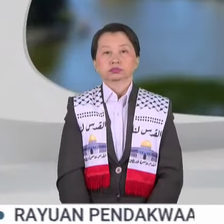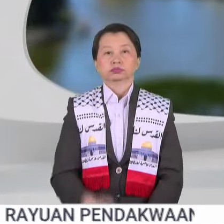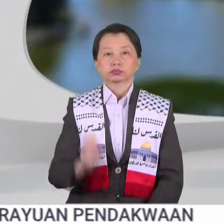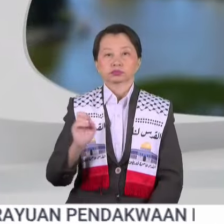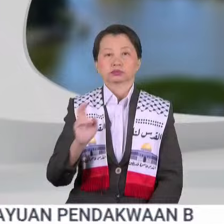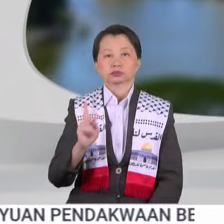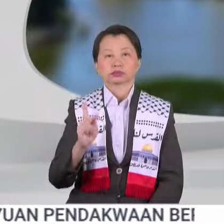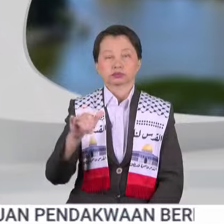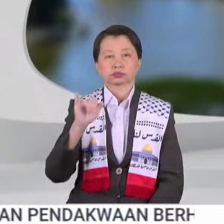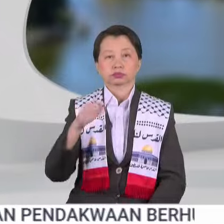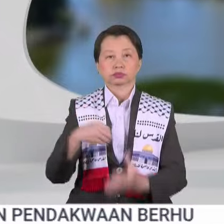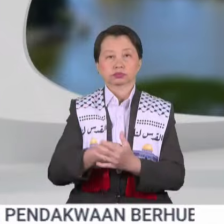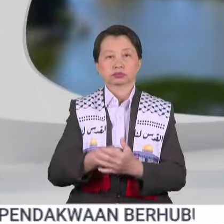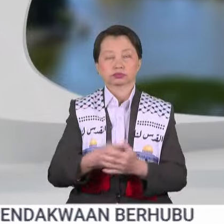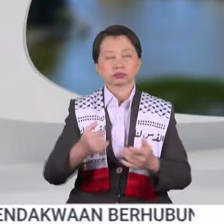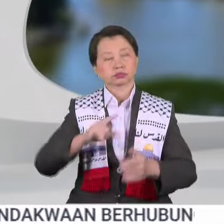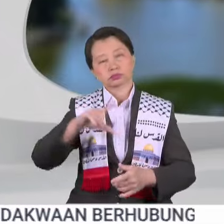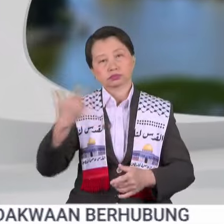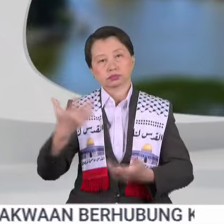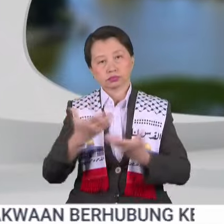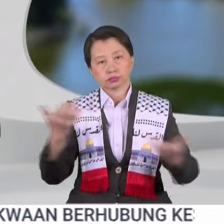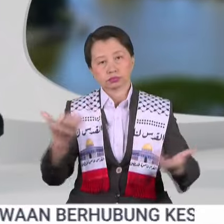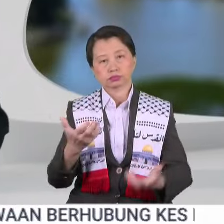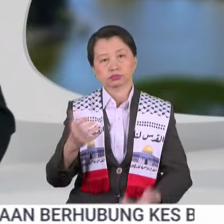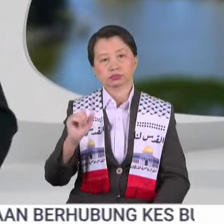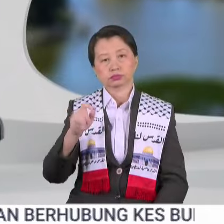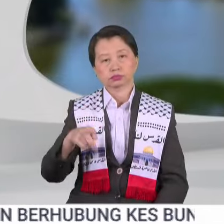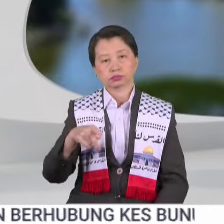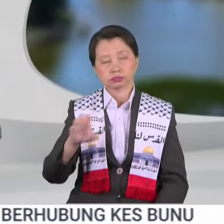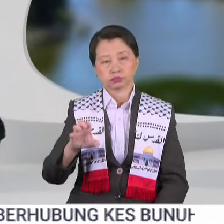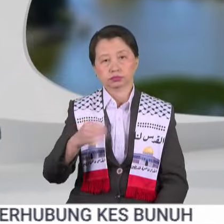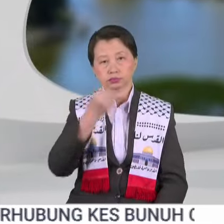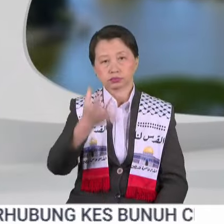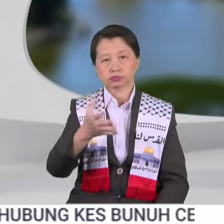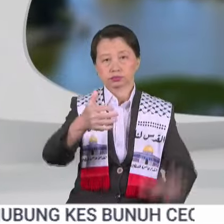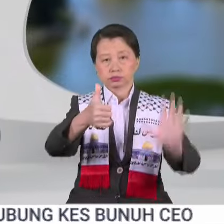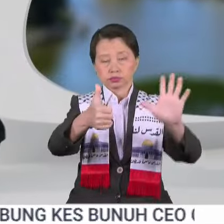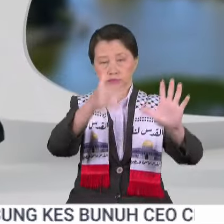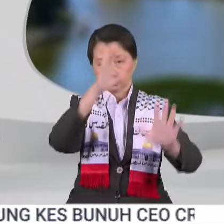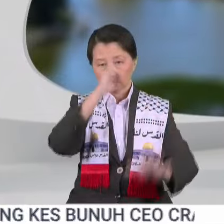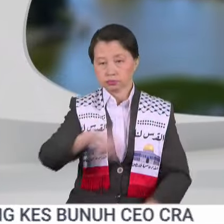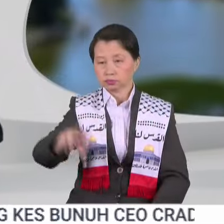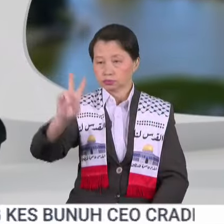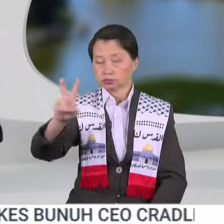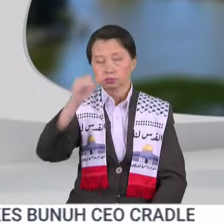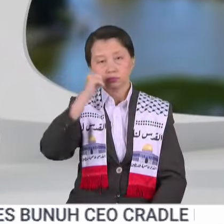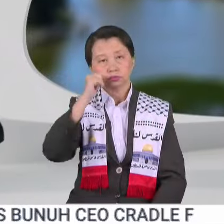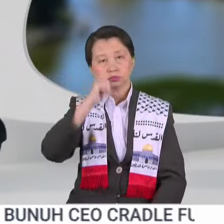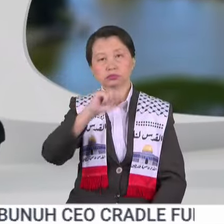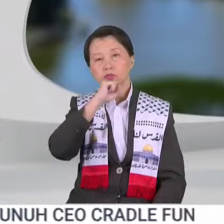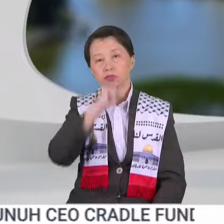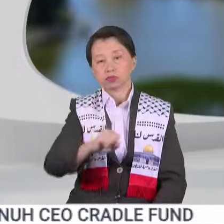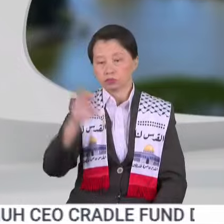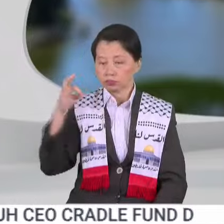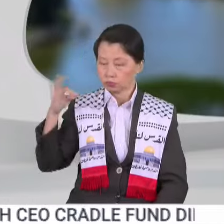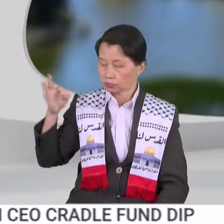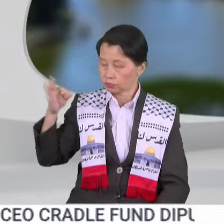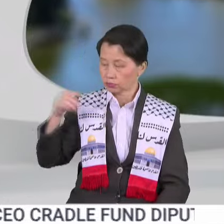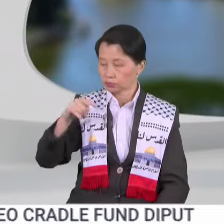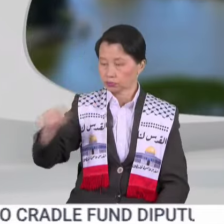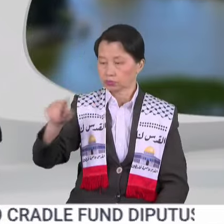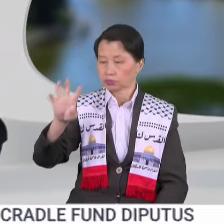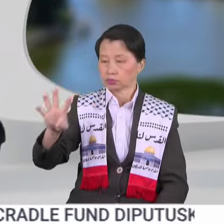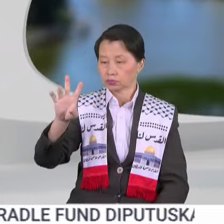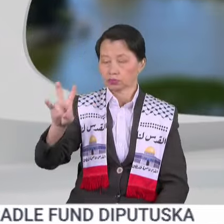Baik, sementara itu dalam kenyataan berasingan, ACP Ashmon memberitahu 6 lelaki dan 2 perempuan berumur antara 19